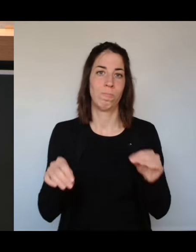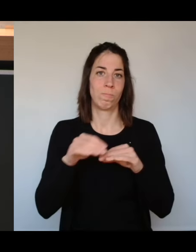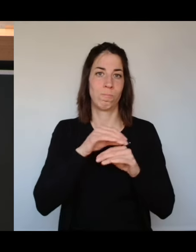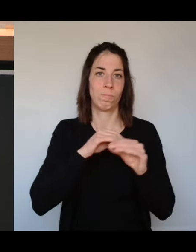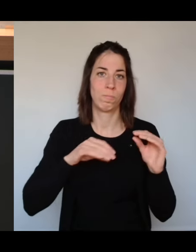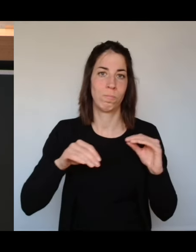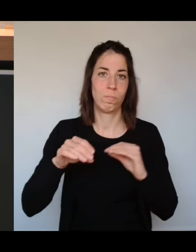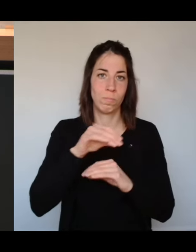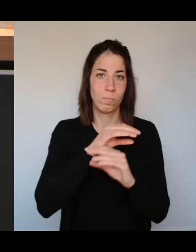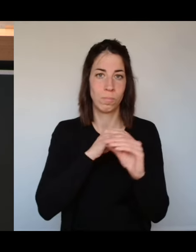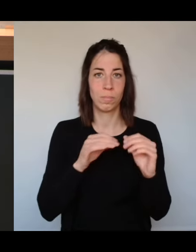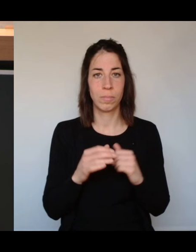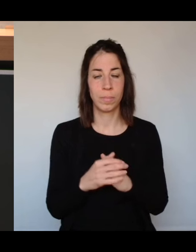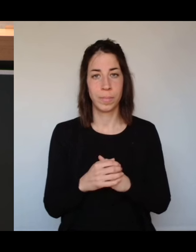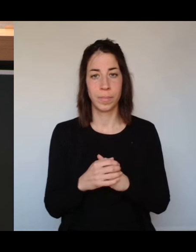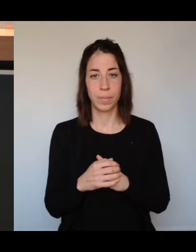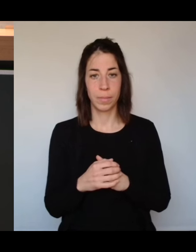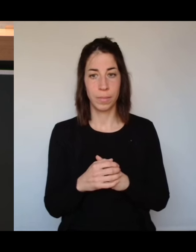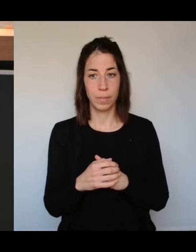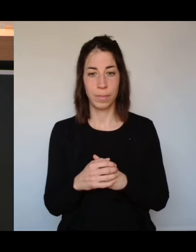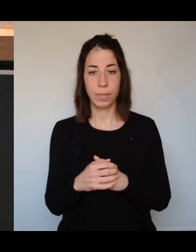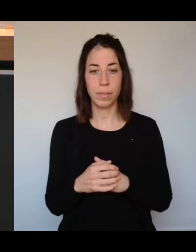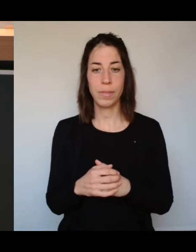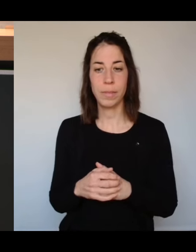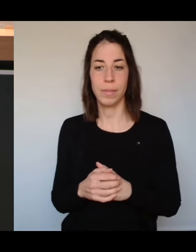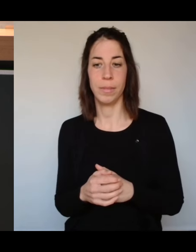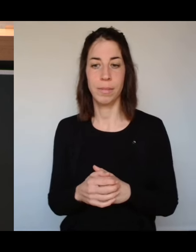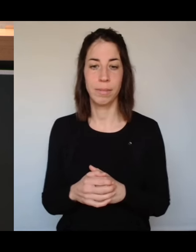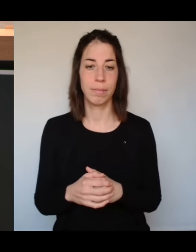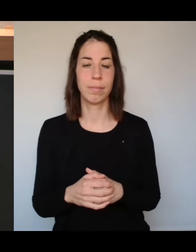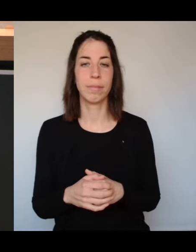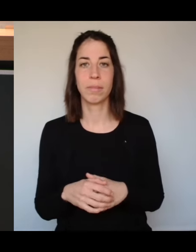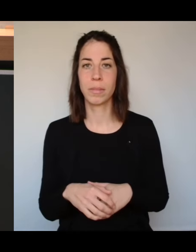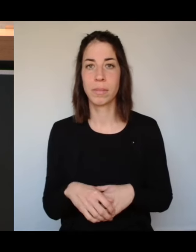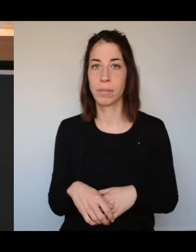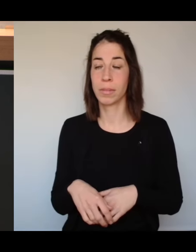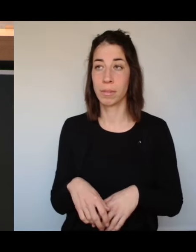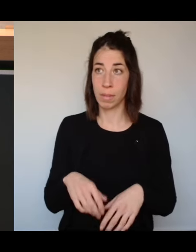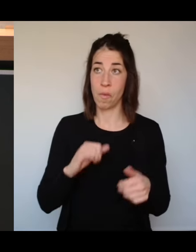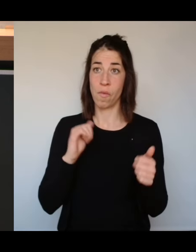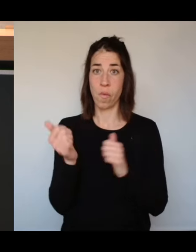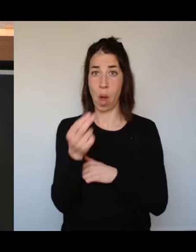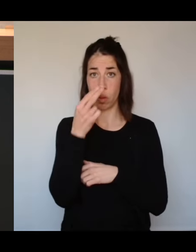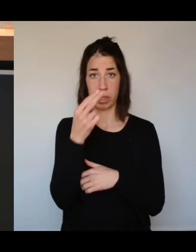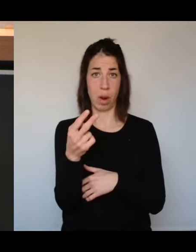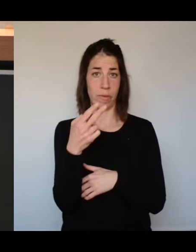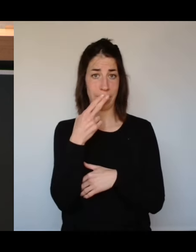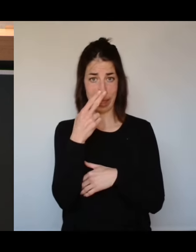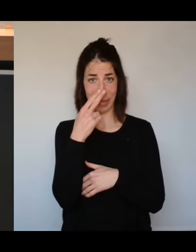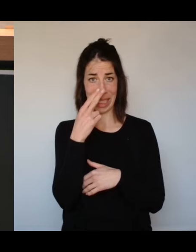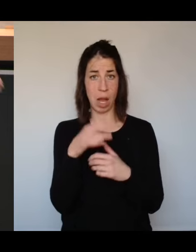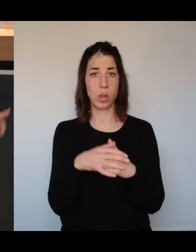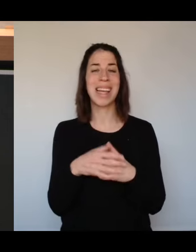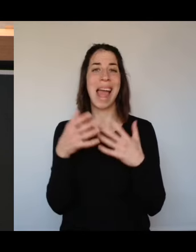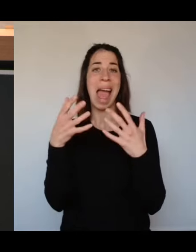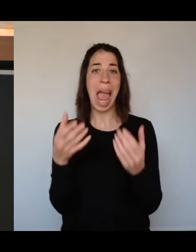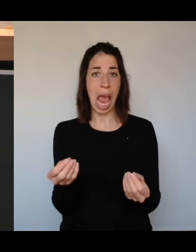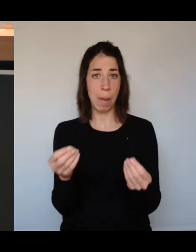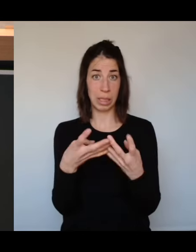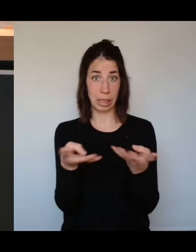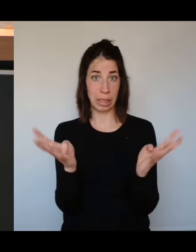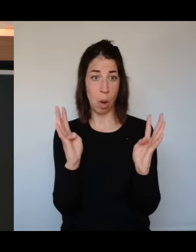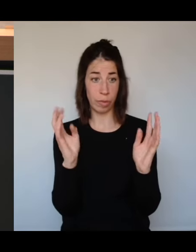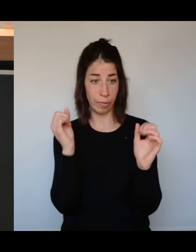Und ich prophezeie Ihnen, auch im Herbst wird dieser Zaun nicht stehen. Und es wird auch in einem Jahr